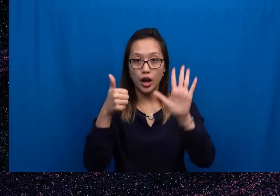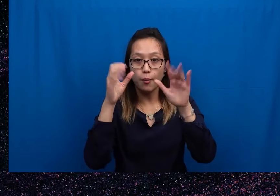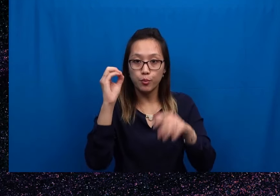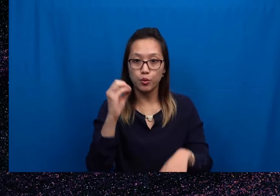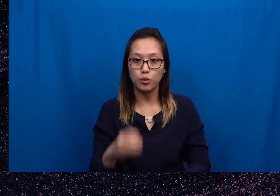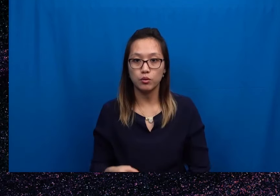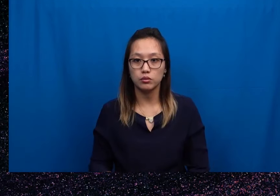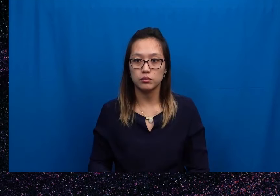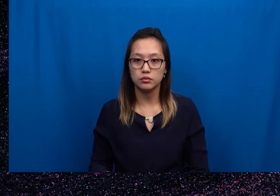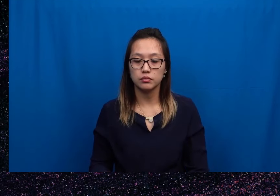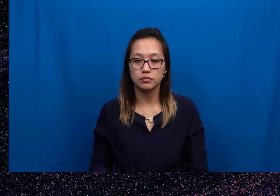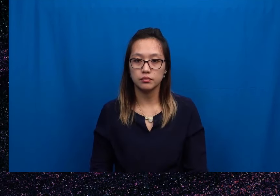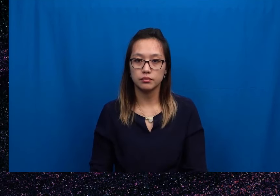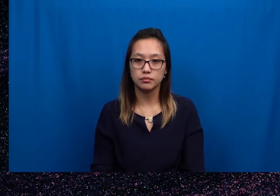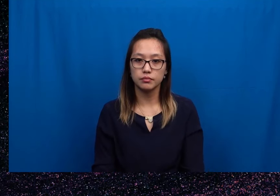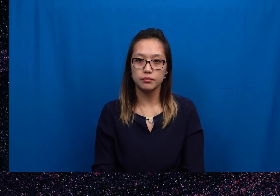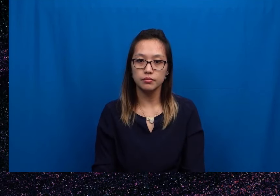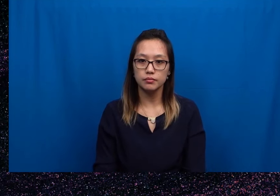masuk ke tahun 70,